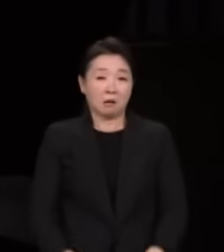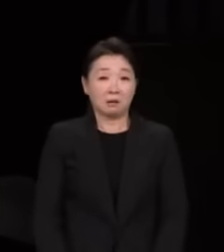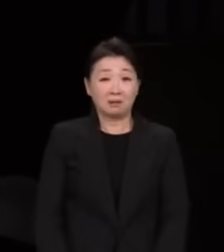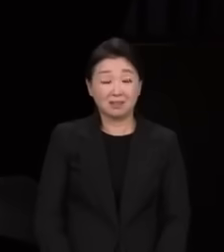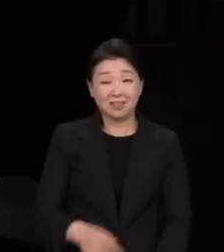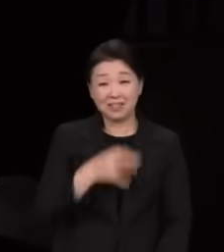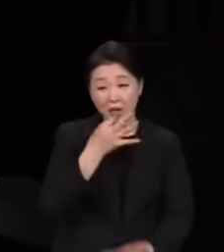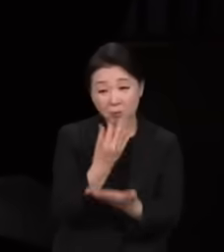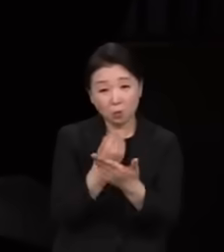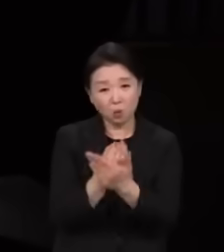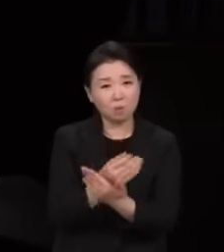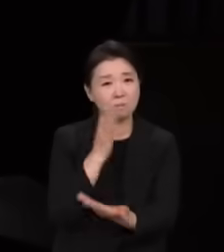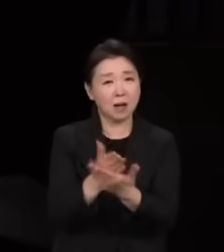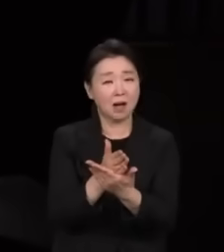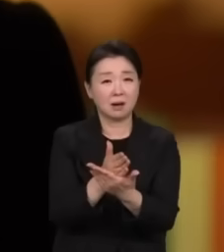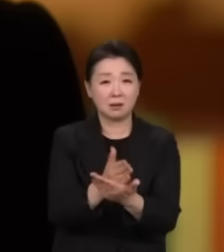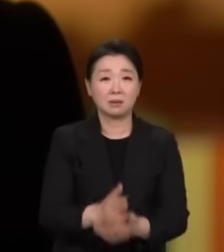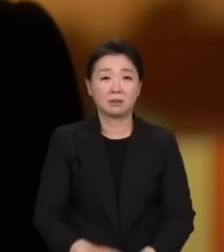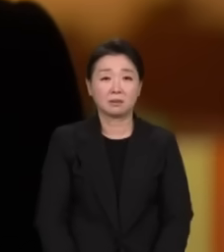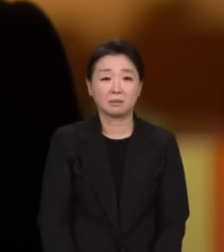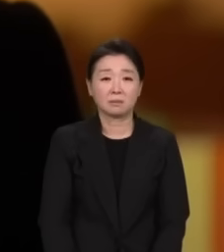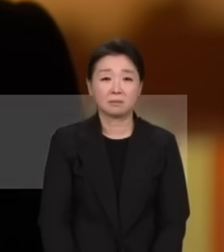녹음은 절대 못하게 했다고 했습니다.